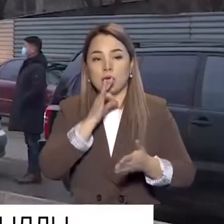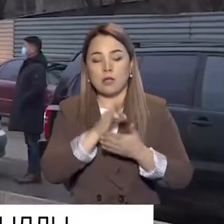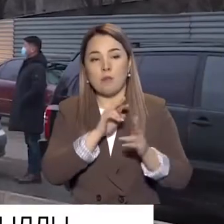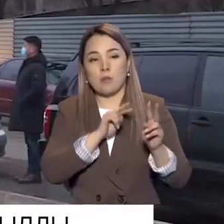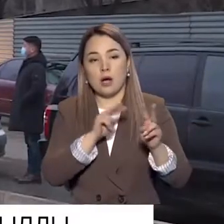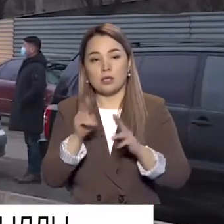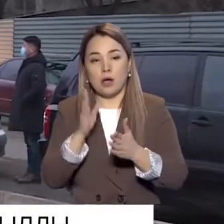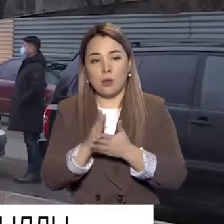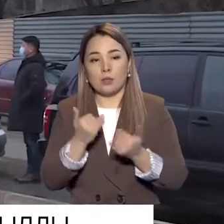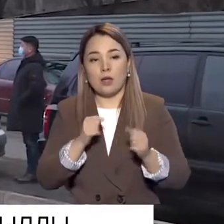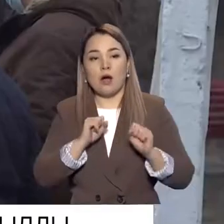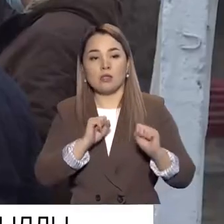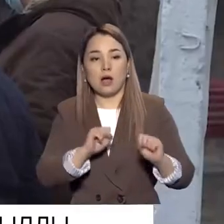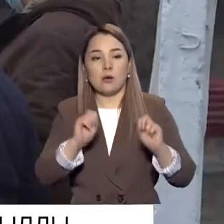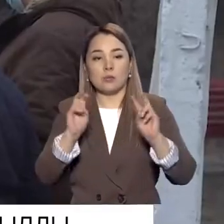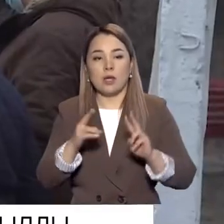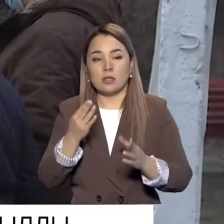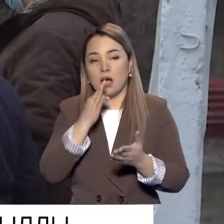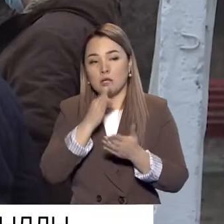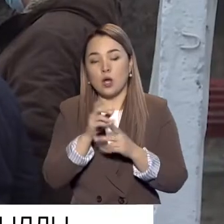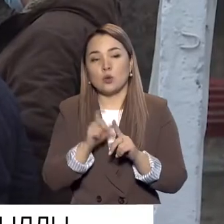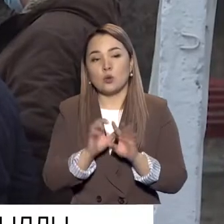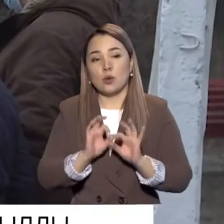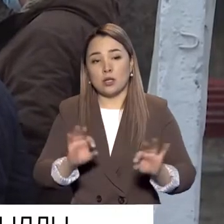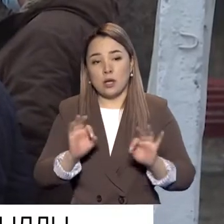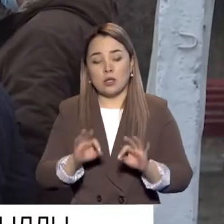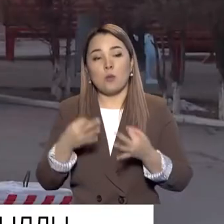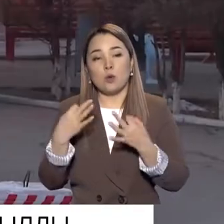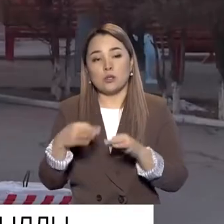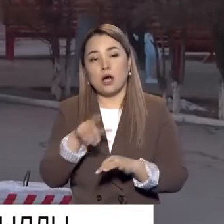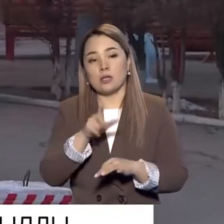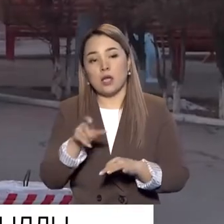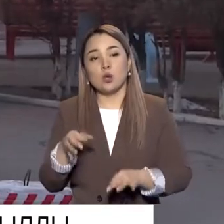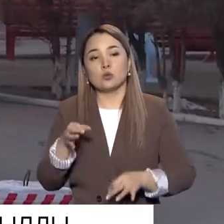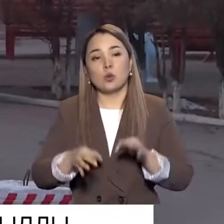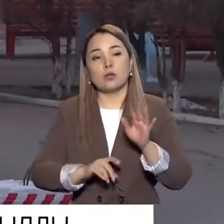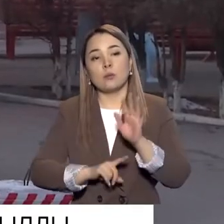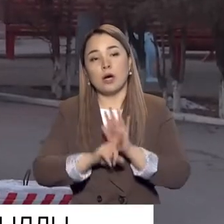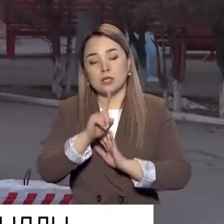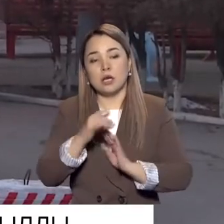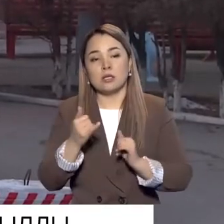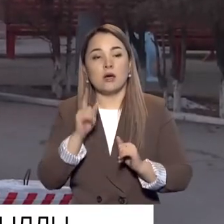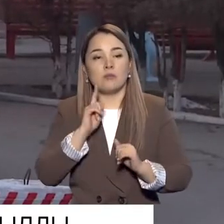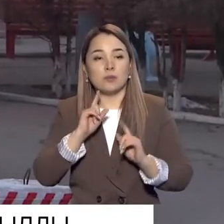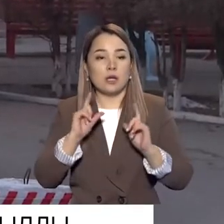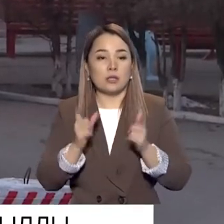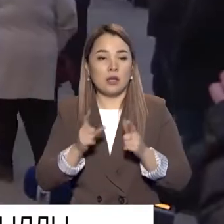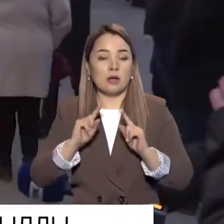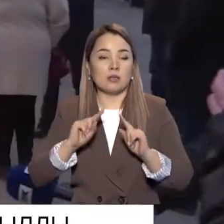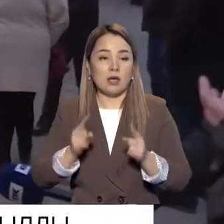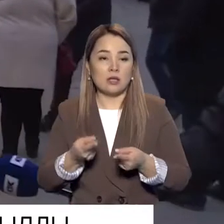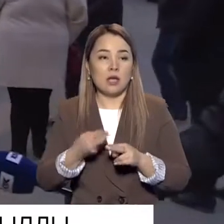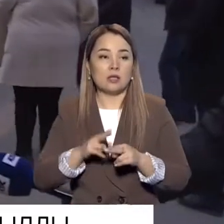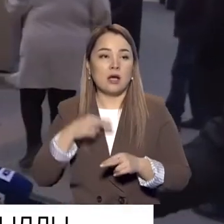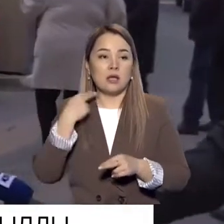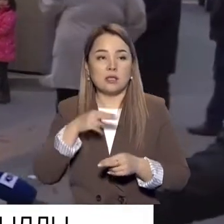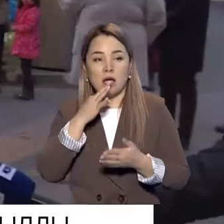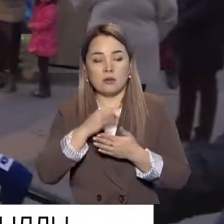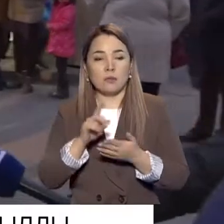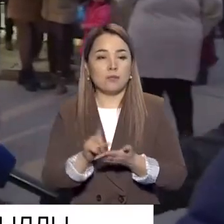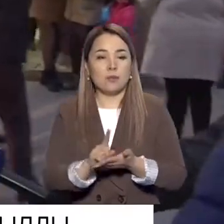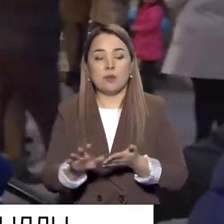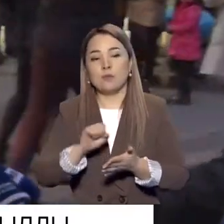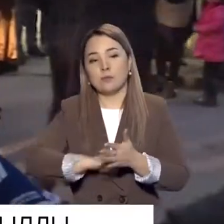отыр. Адвокат Абзал Құспанның сөзінше, босатылғандардың сот басталғанша изоляторда жатуы негізсіз. Оларға